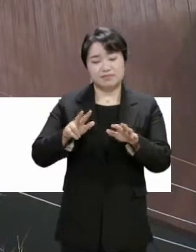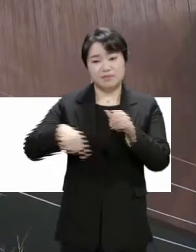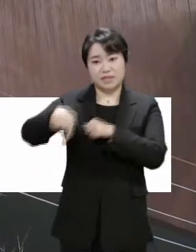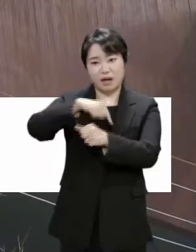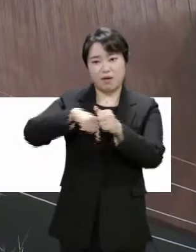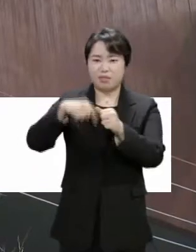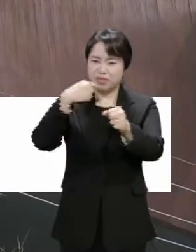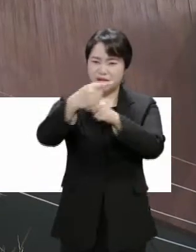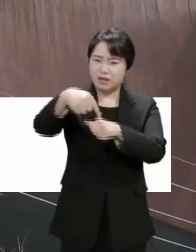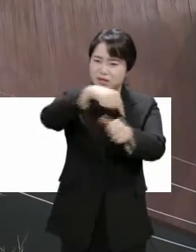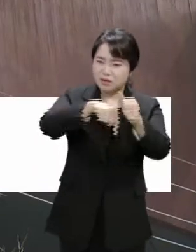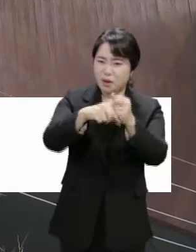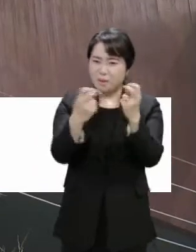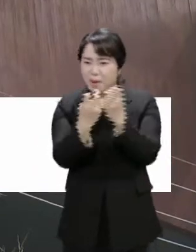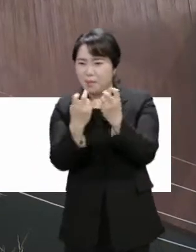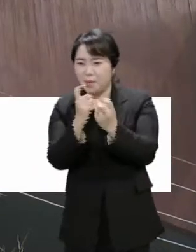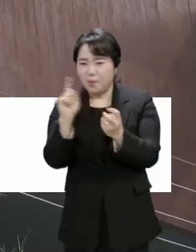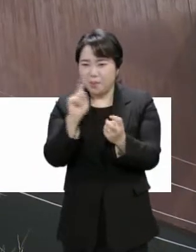운영에 대해서는